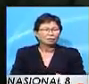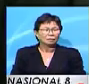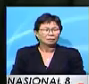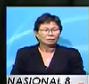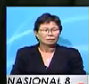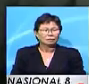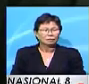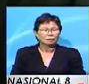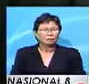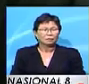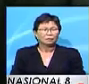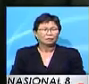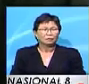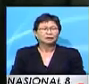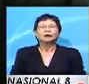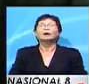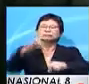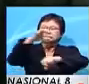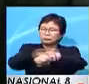Israel itu adalah tidak sah ya.